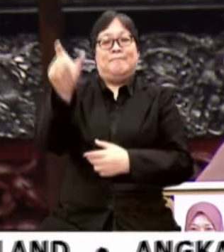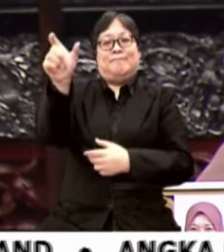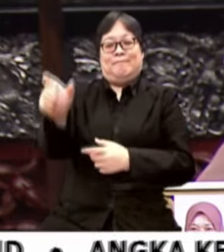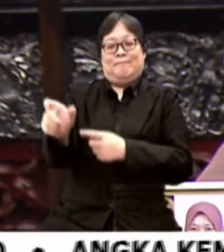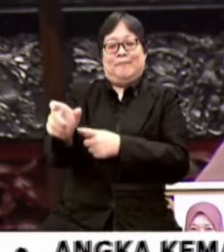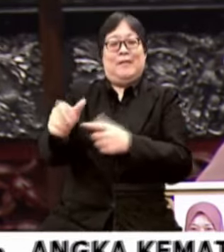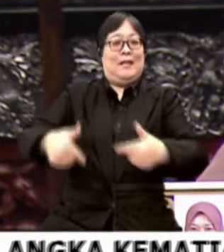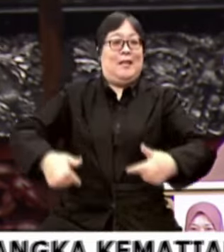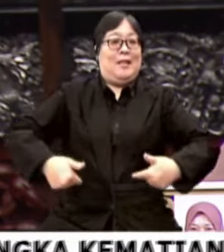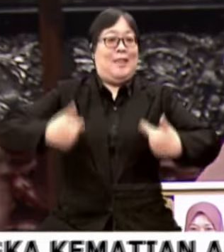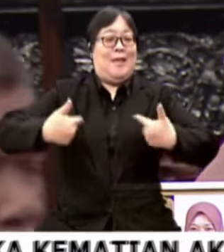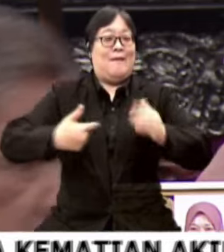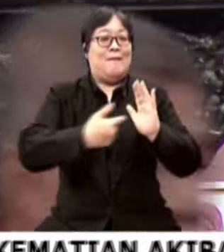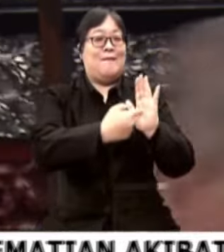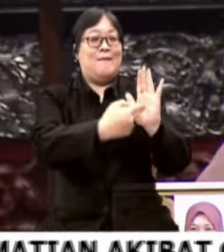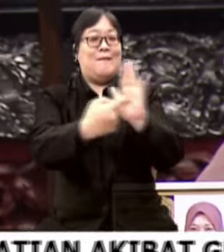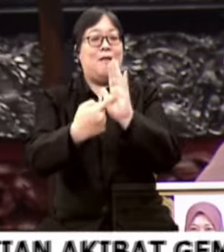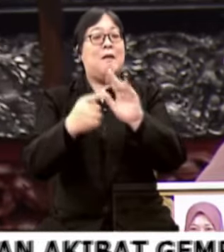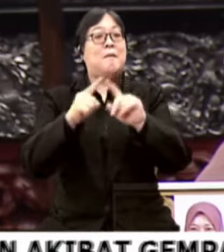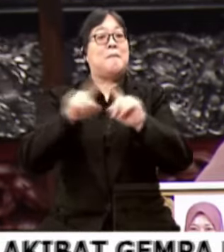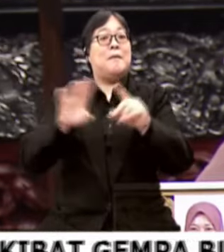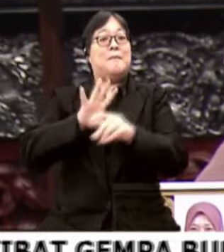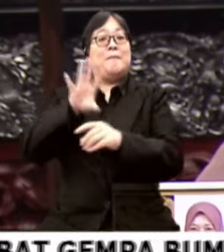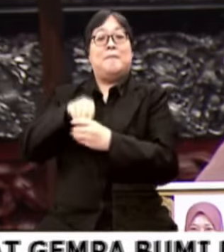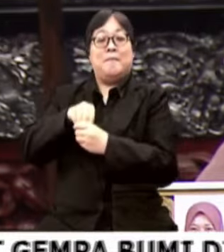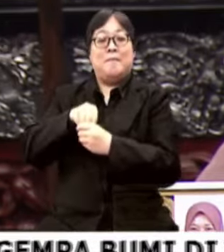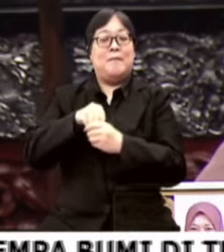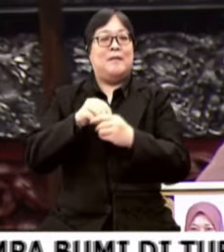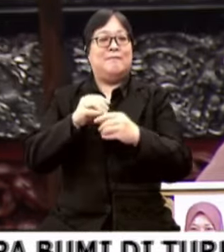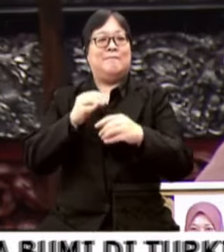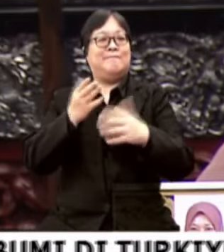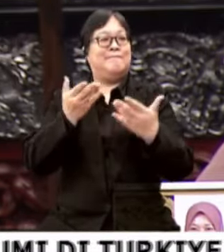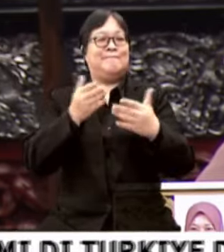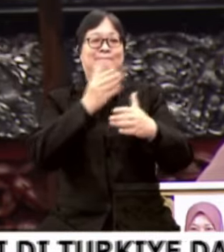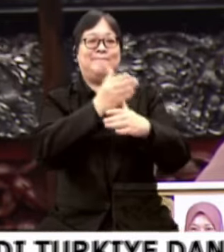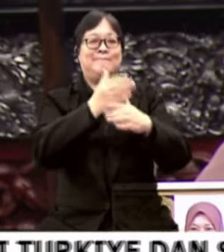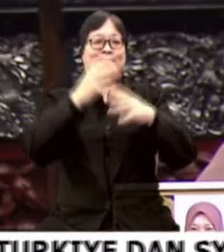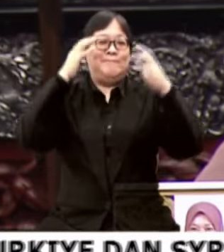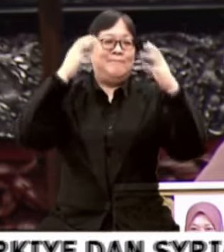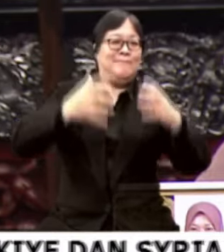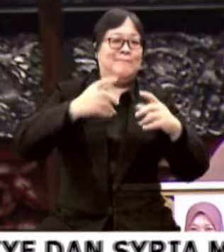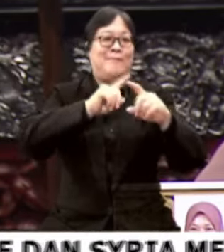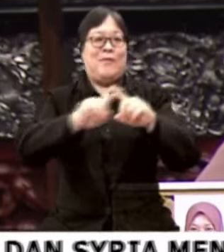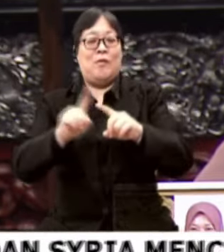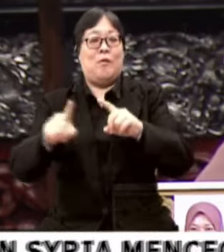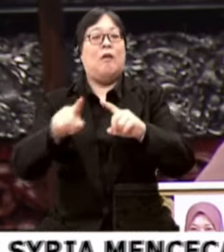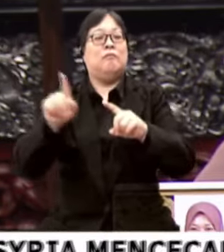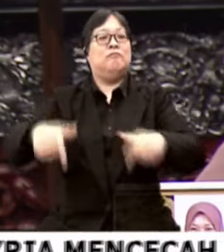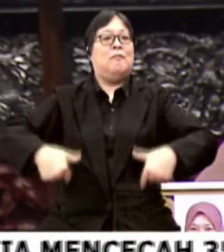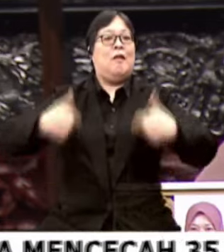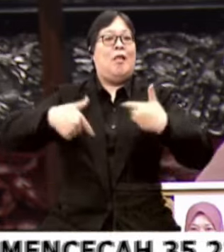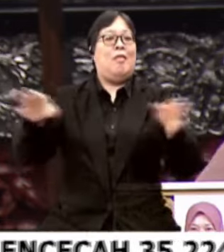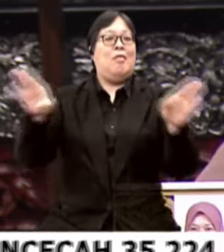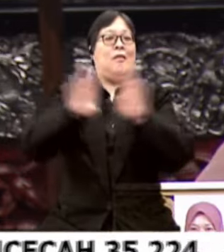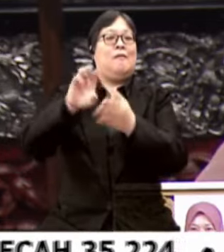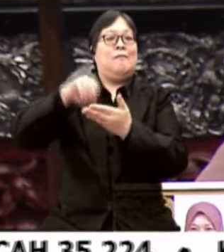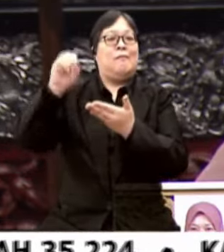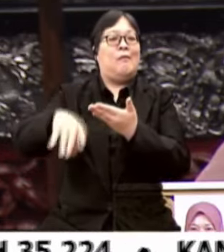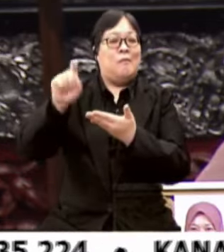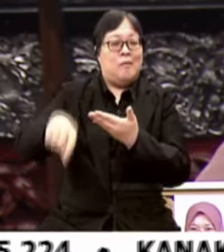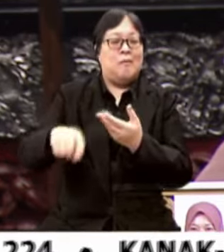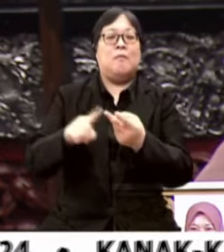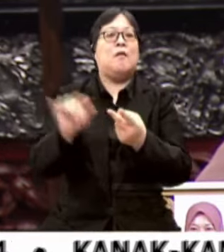membuat live stream tapi terlibat dalam activity keganasan sebagai contoh maka live stream itu akan diturunkan Samalah juga